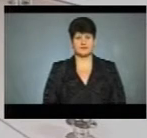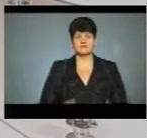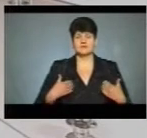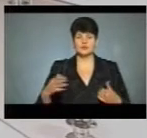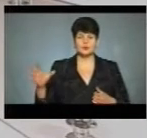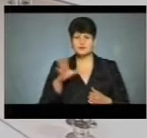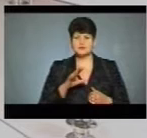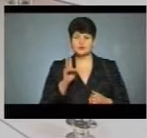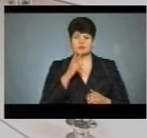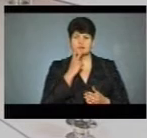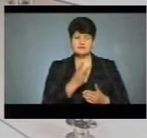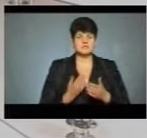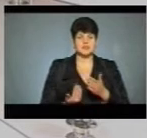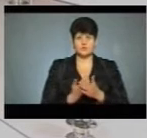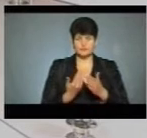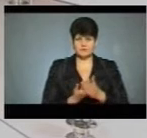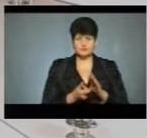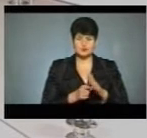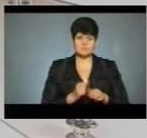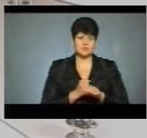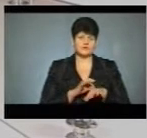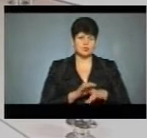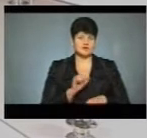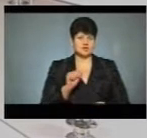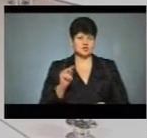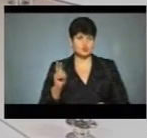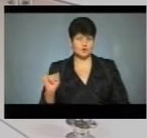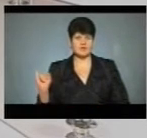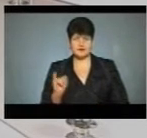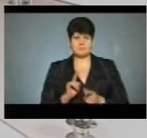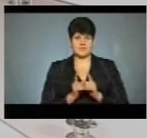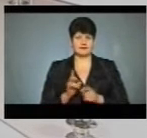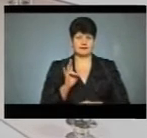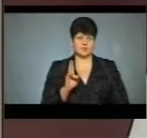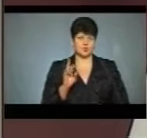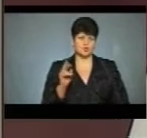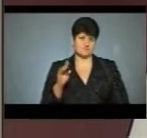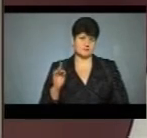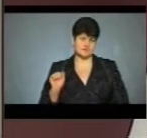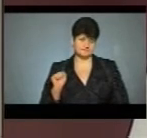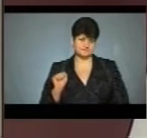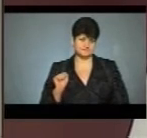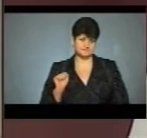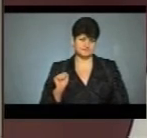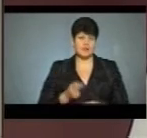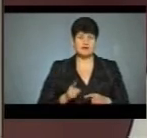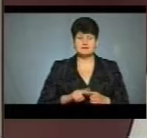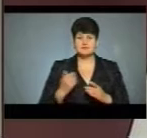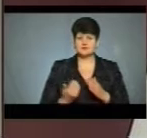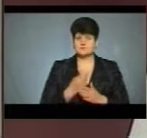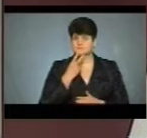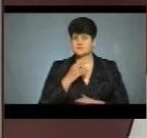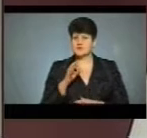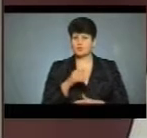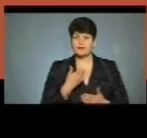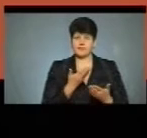вітаю всіх, хто зараз з нами. Ви дивитесь новини. У студії для вас працюють ведуча Анастасія Чечко і сурдоперекладач Надія Куцовська. І у цьому випуску дивіться про таке.